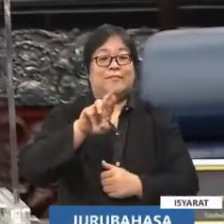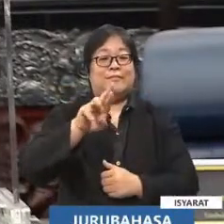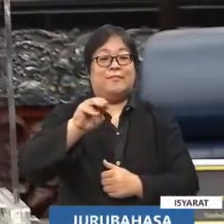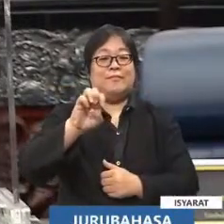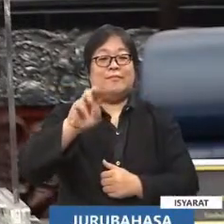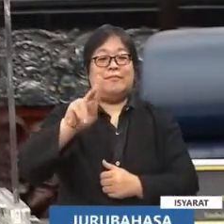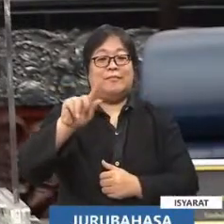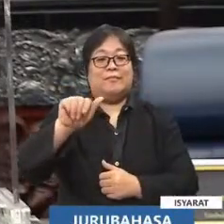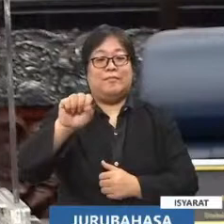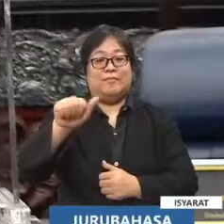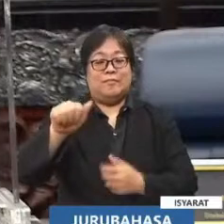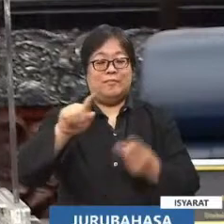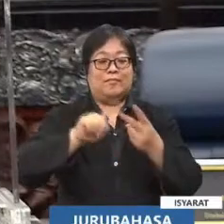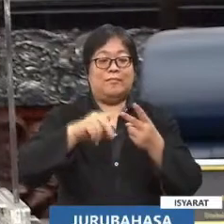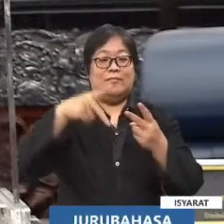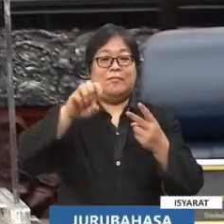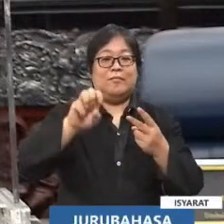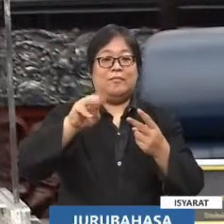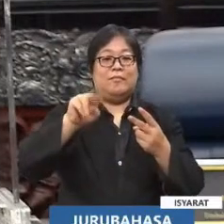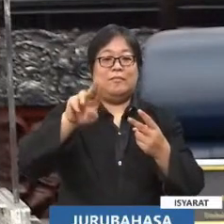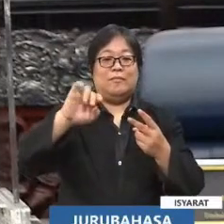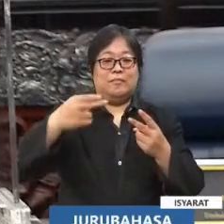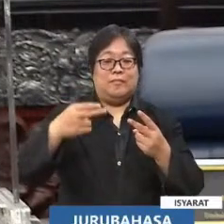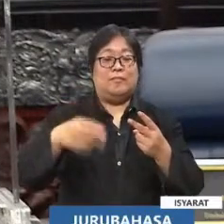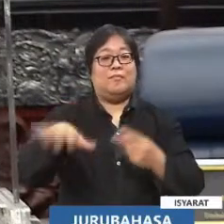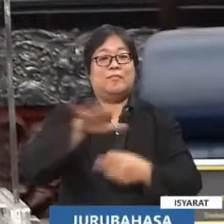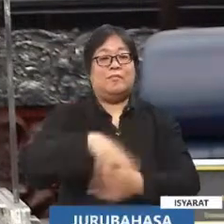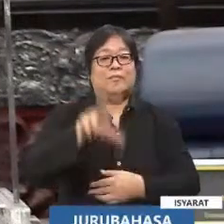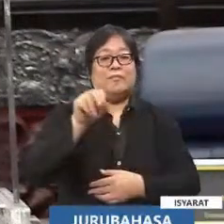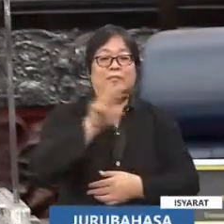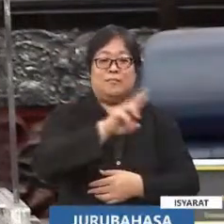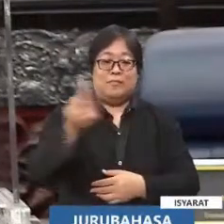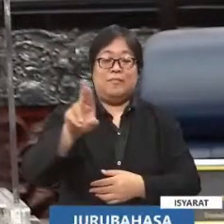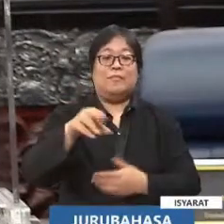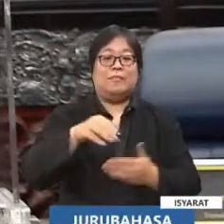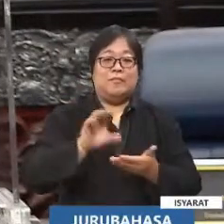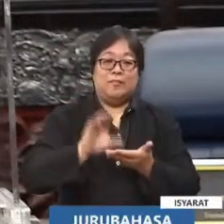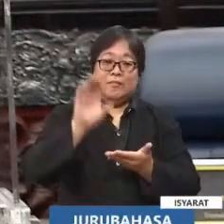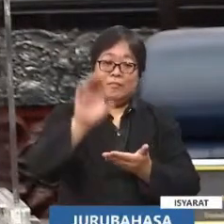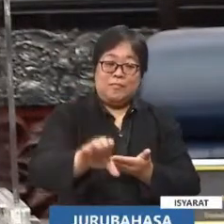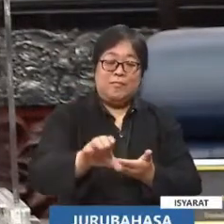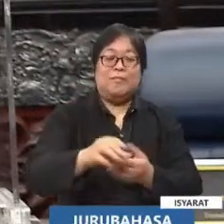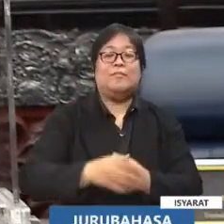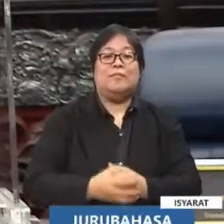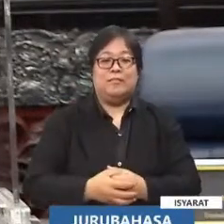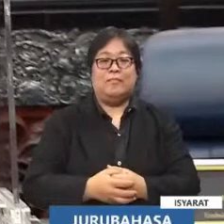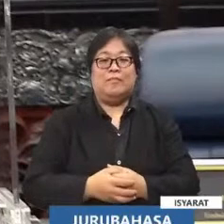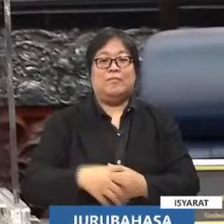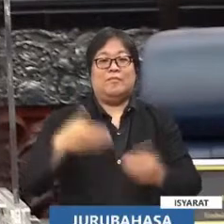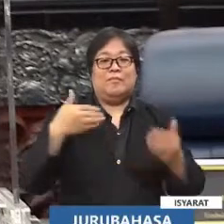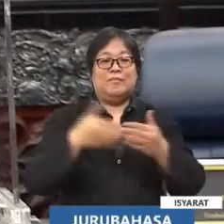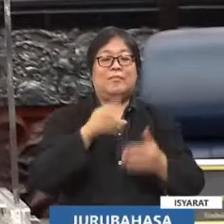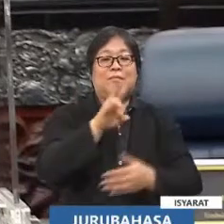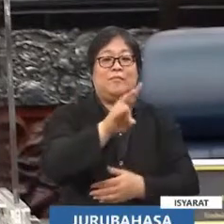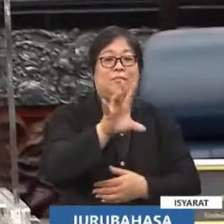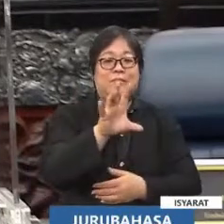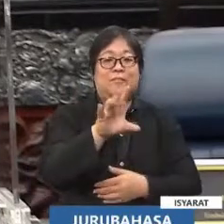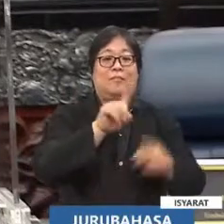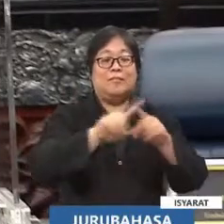kita berikan. Yang sebelum ini adalah lebih kurang RM3,000 kepada pengendalian pelancong berlesen dengan Motek, hampir 700